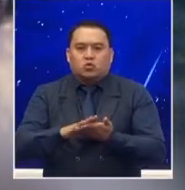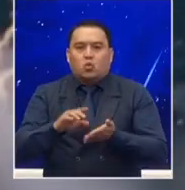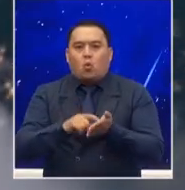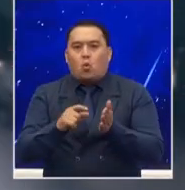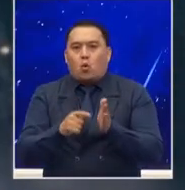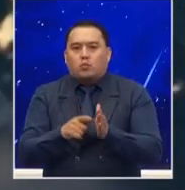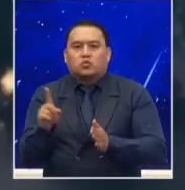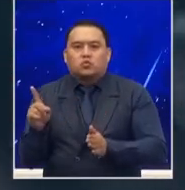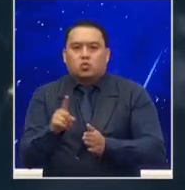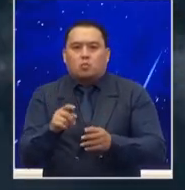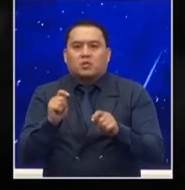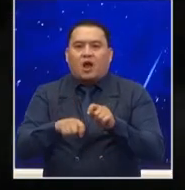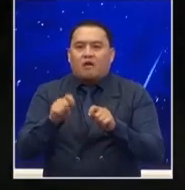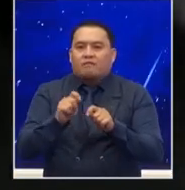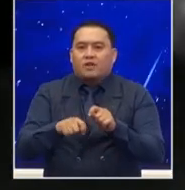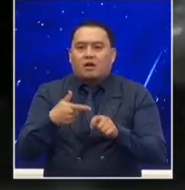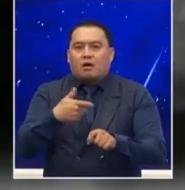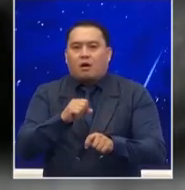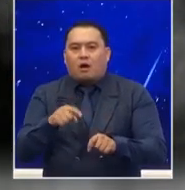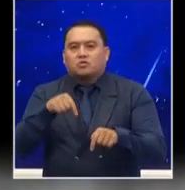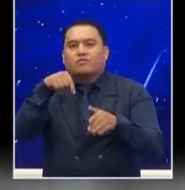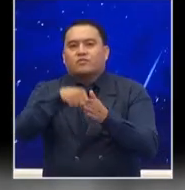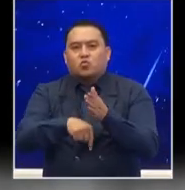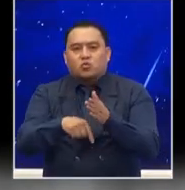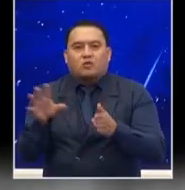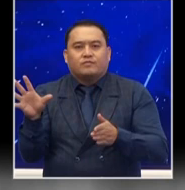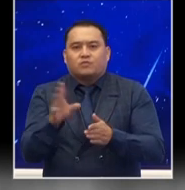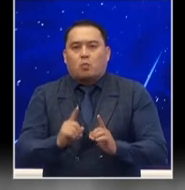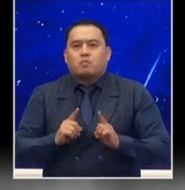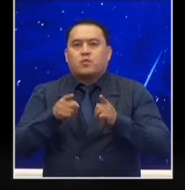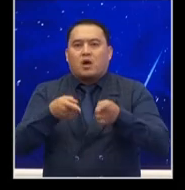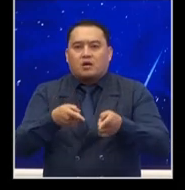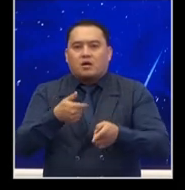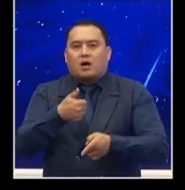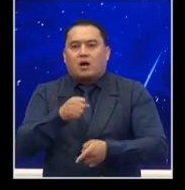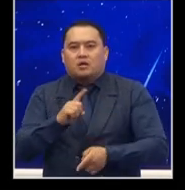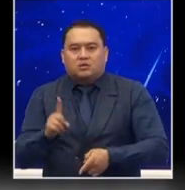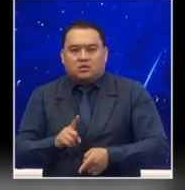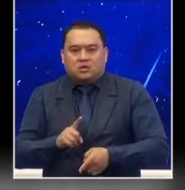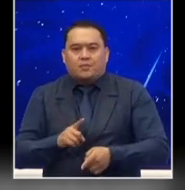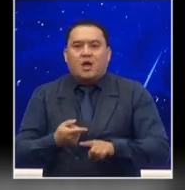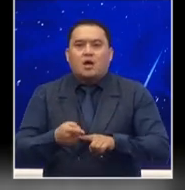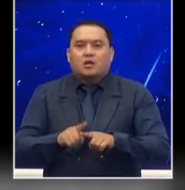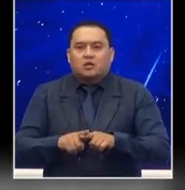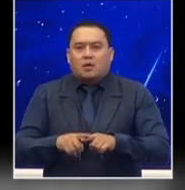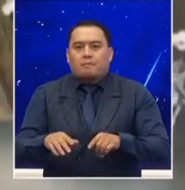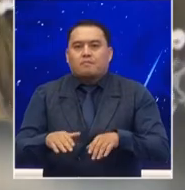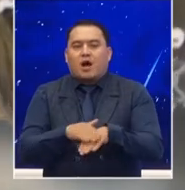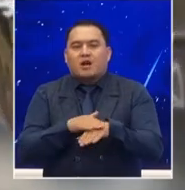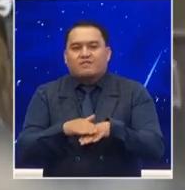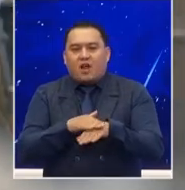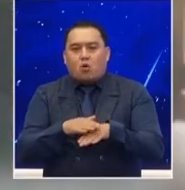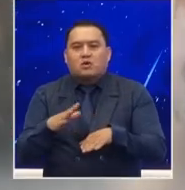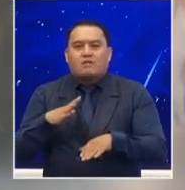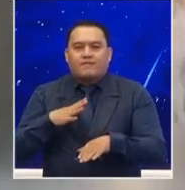комнату, чтобы проанализировать газы внутри нее и исключить попадание газов земного происхождения. На поверхность